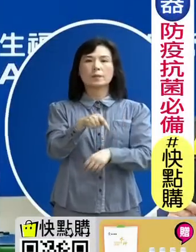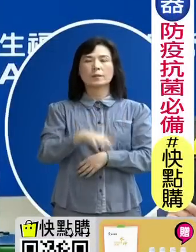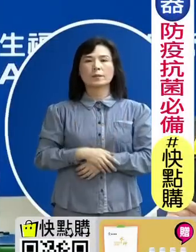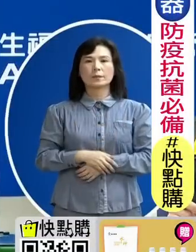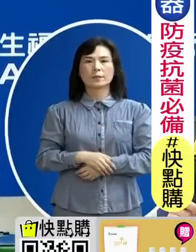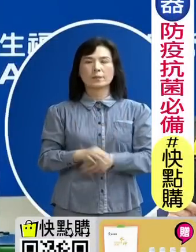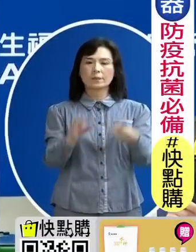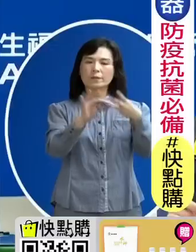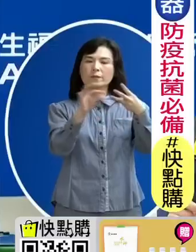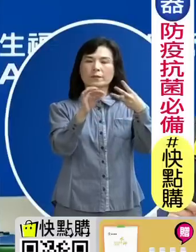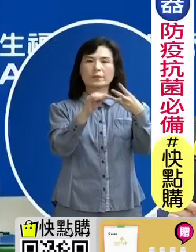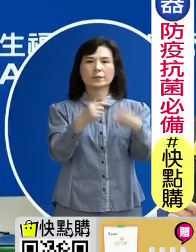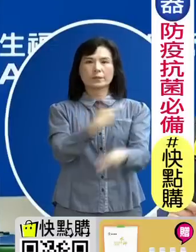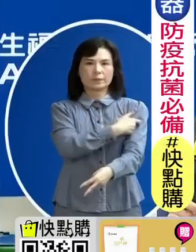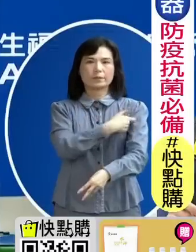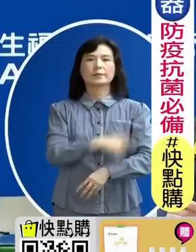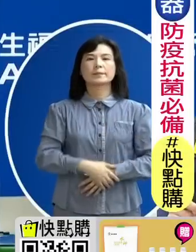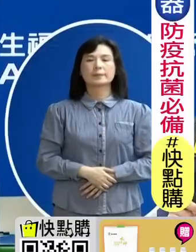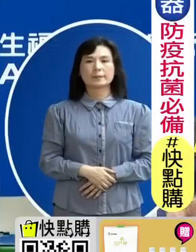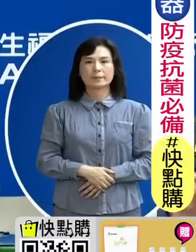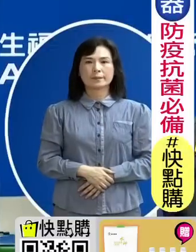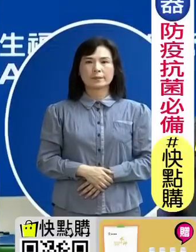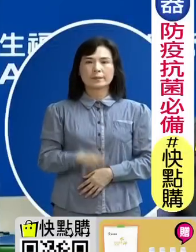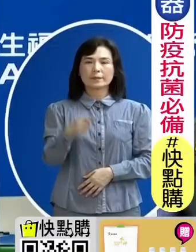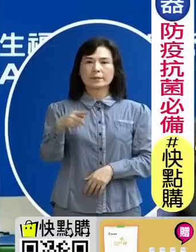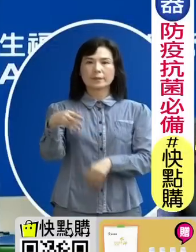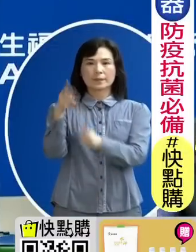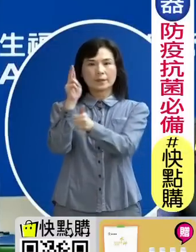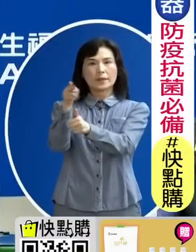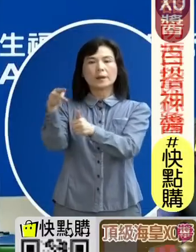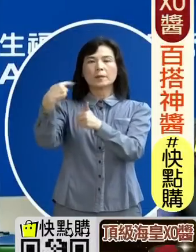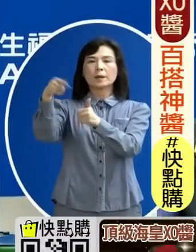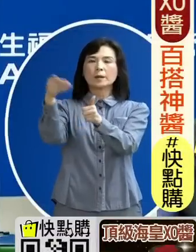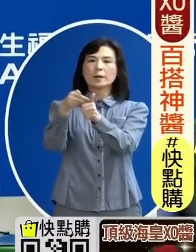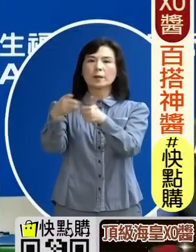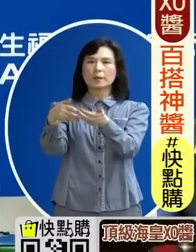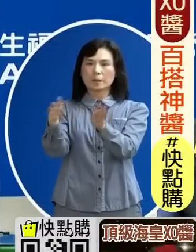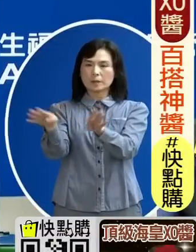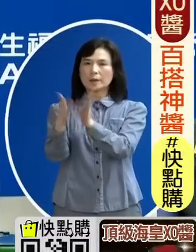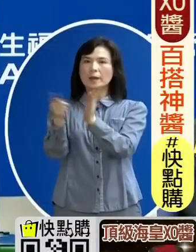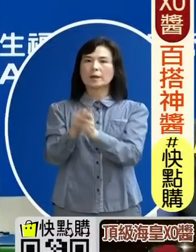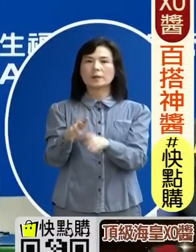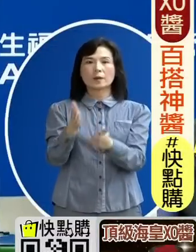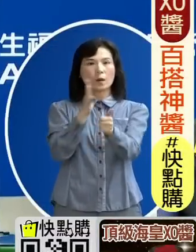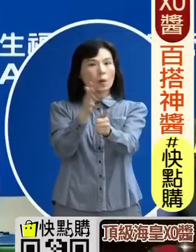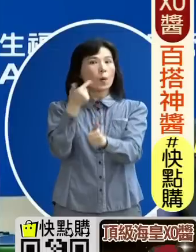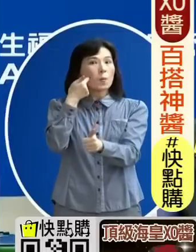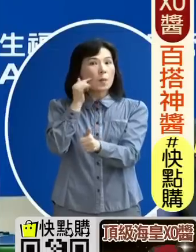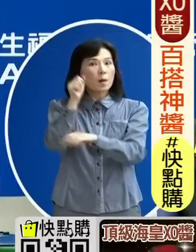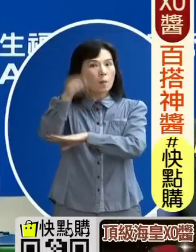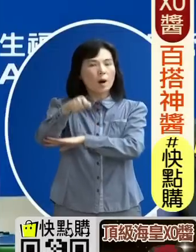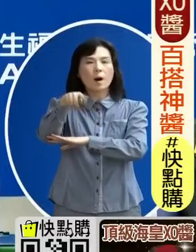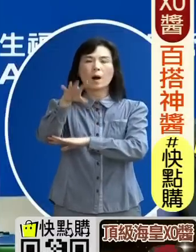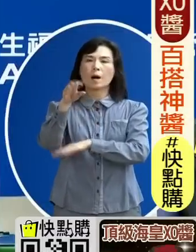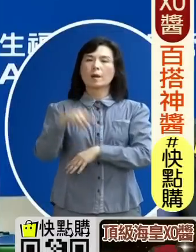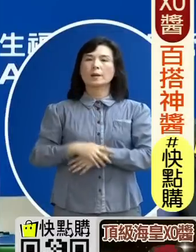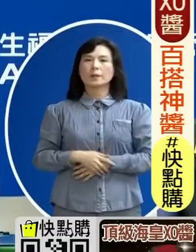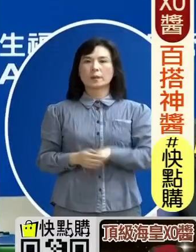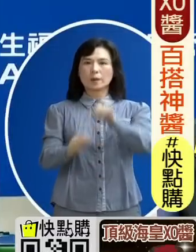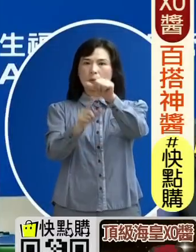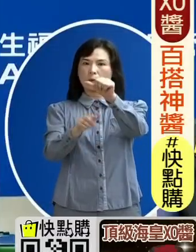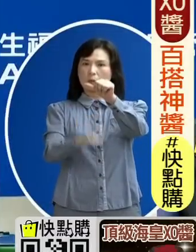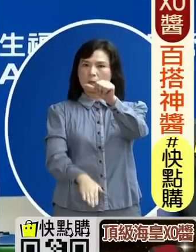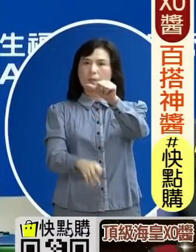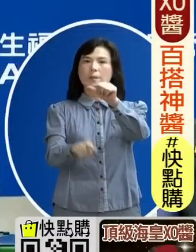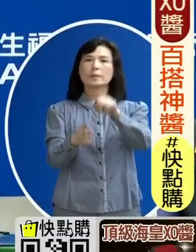个很需要快筛嘛，第二个大家觉得太贵嘛，第三个很多人经济条件负担不起嘛，你不是想怎么样压低价格让人民有